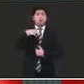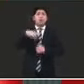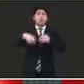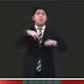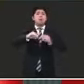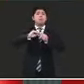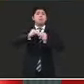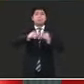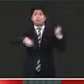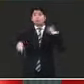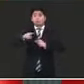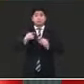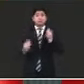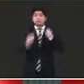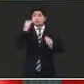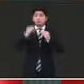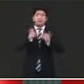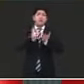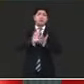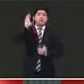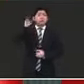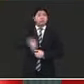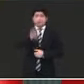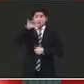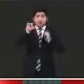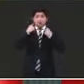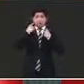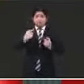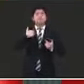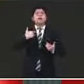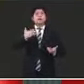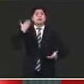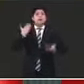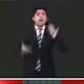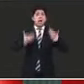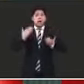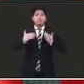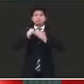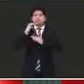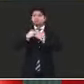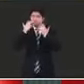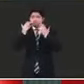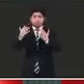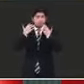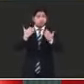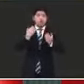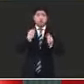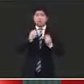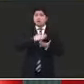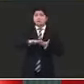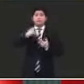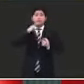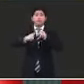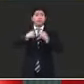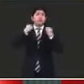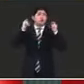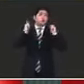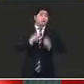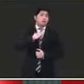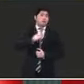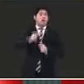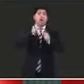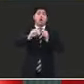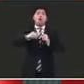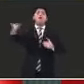dalgalanmalar karşısında dengeli ve yapıcı Politikalar geliştirme imkanı sağlıyor ekonomik